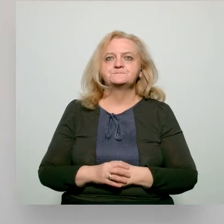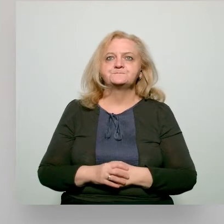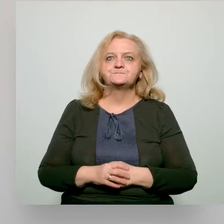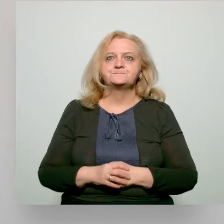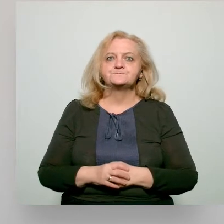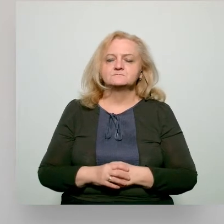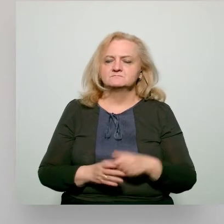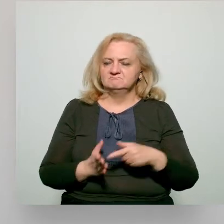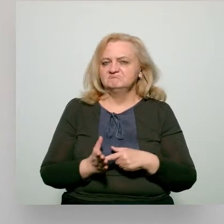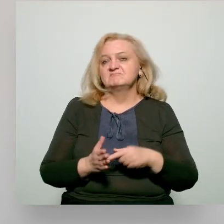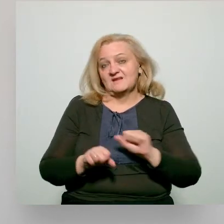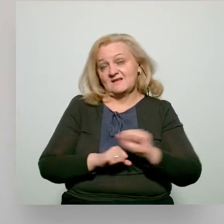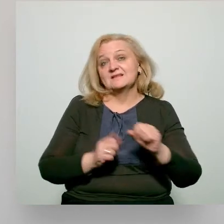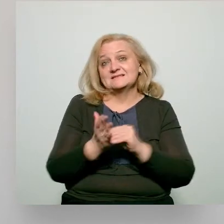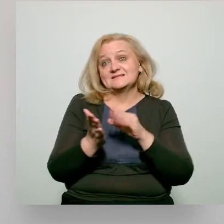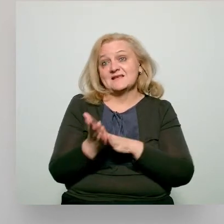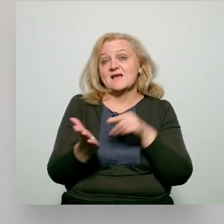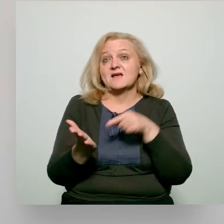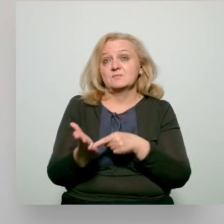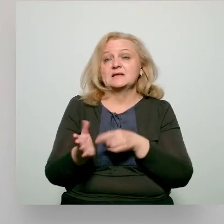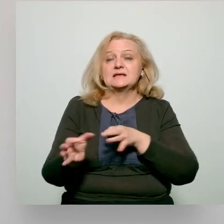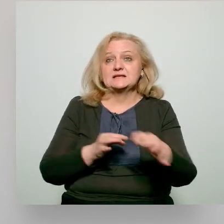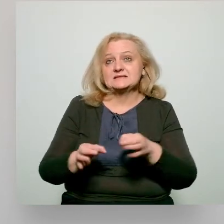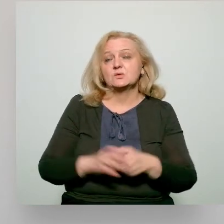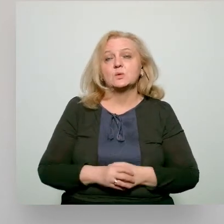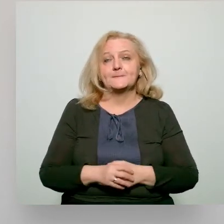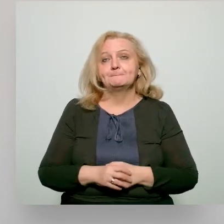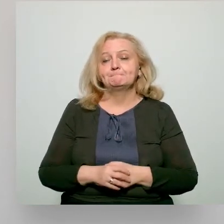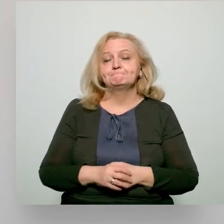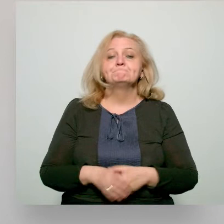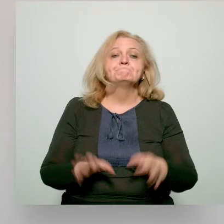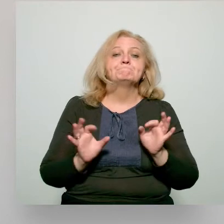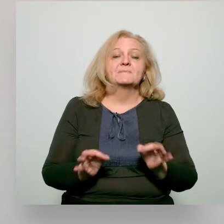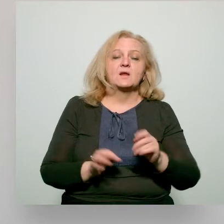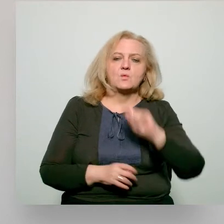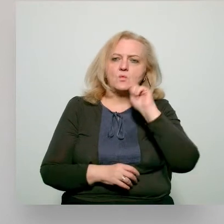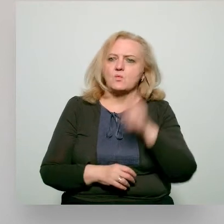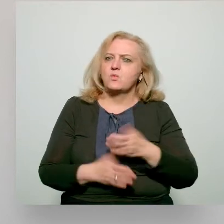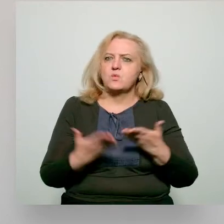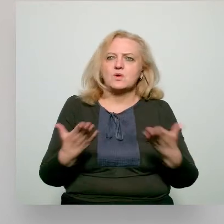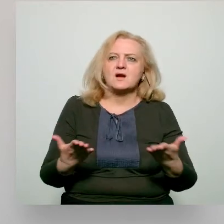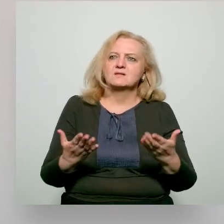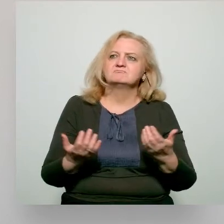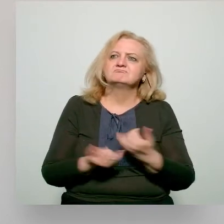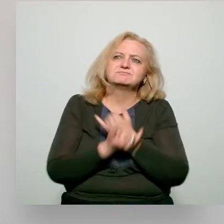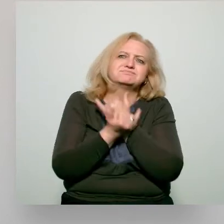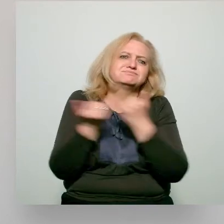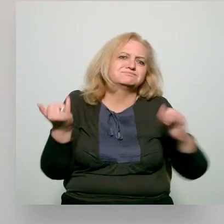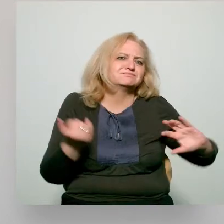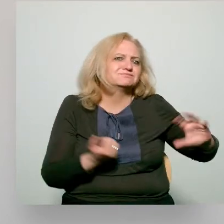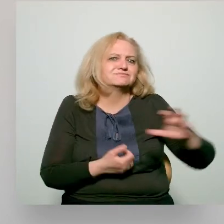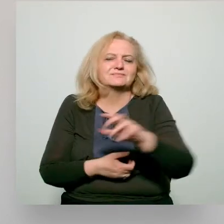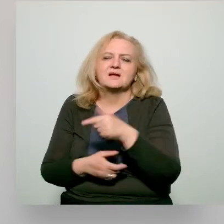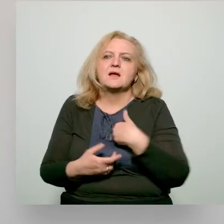Co weszło do historii, oczywiście również w tej chwili Ukraina jest rzeczywiście istotnie bardzo różnorodna. Ukraińska